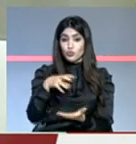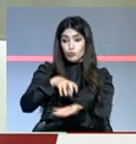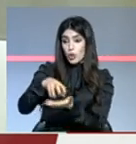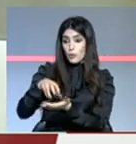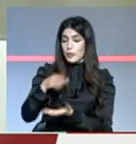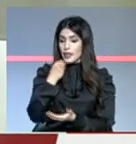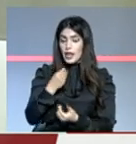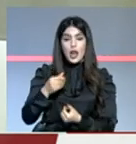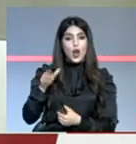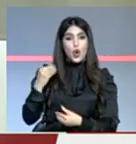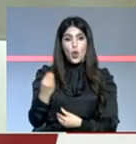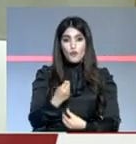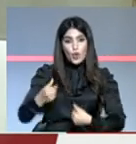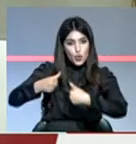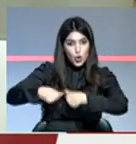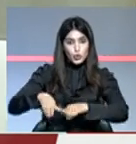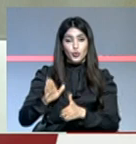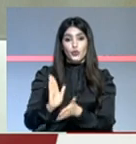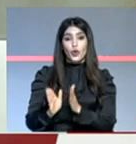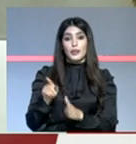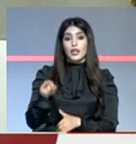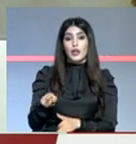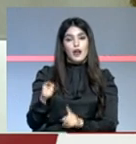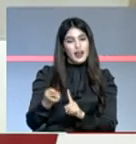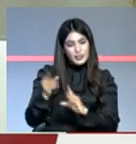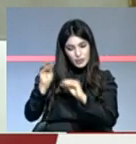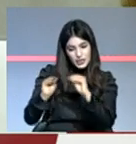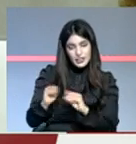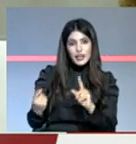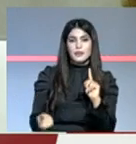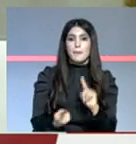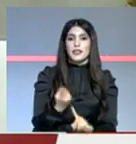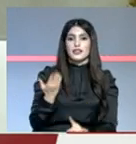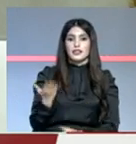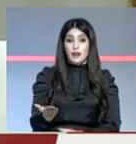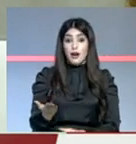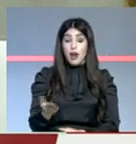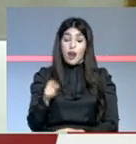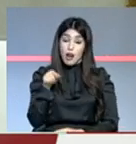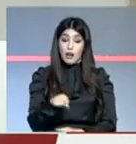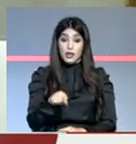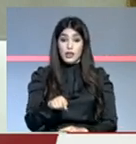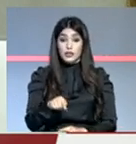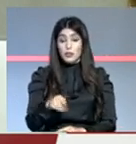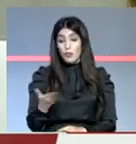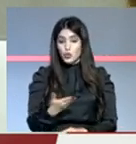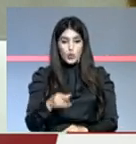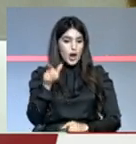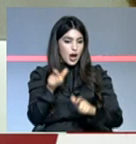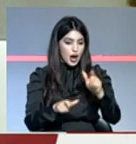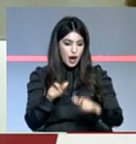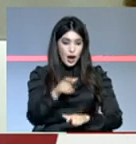باش يعديوا العلاج نتاعهم في المستشفى لازمهم عناية خاصة، طلب وجود برشا فراملة